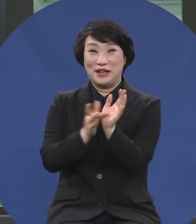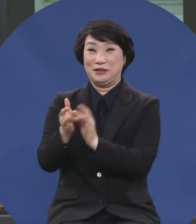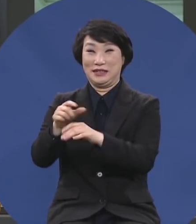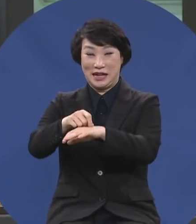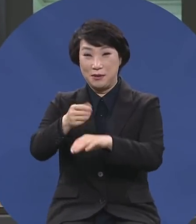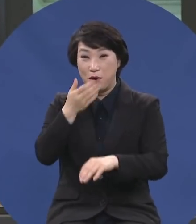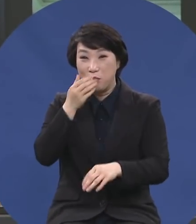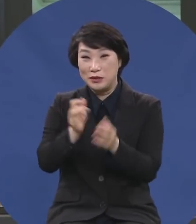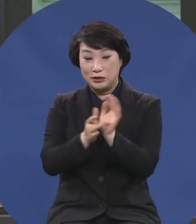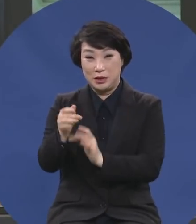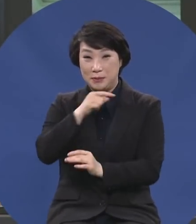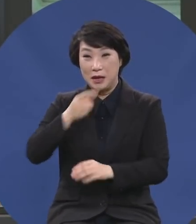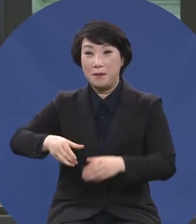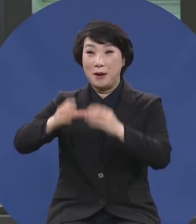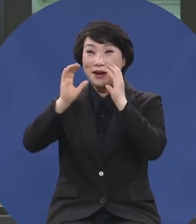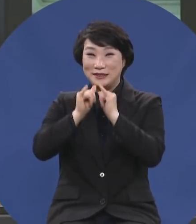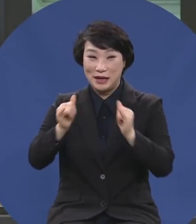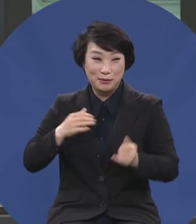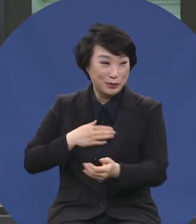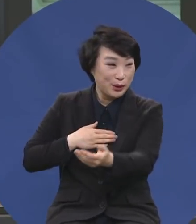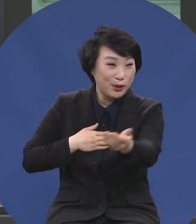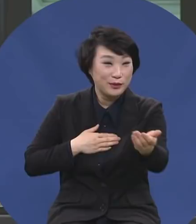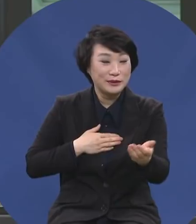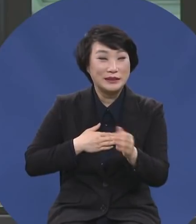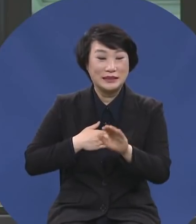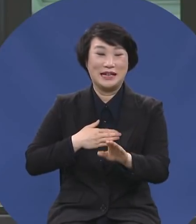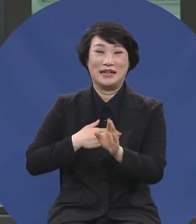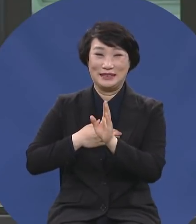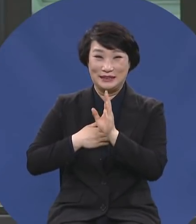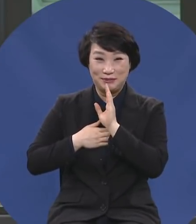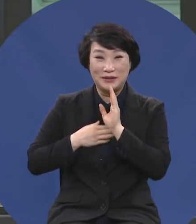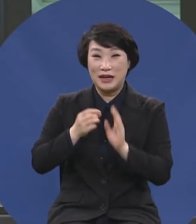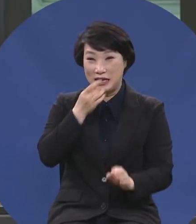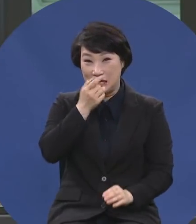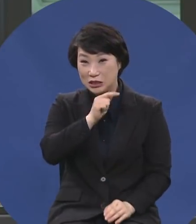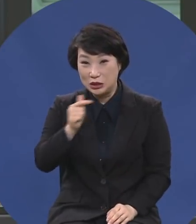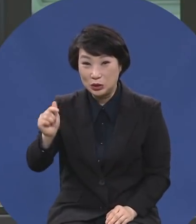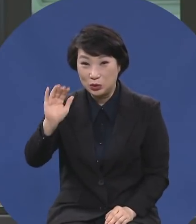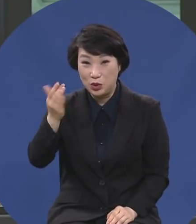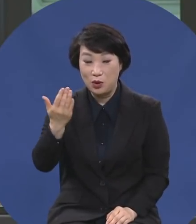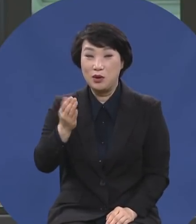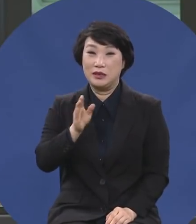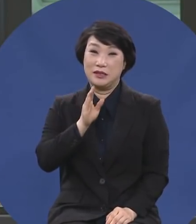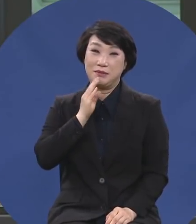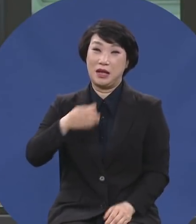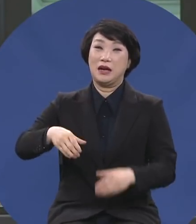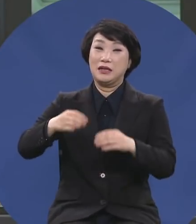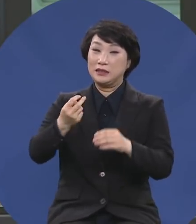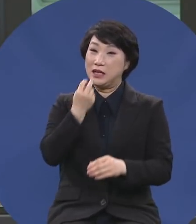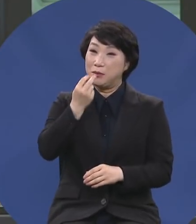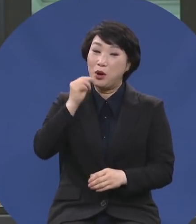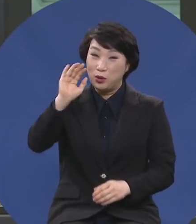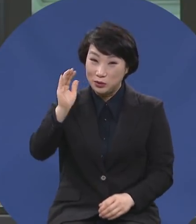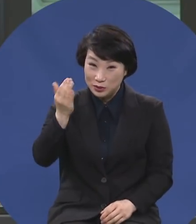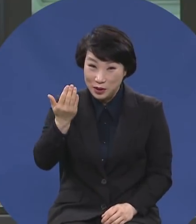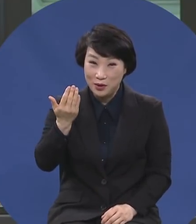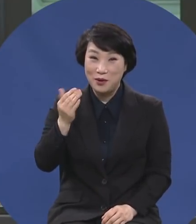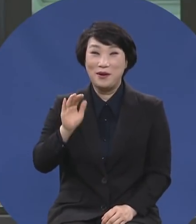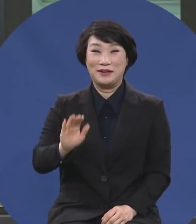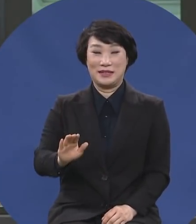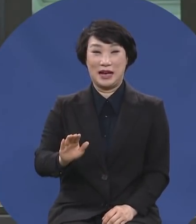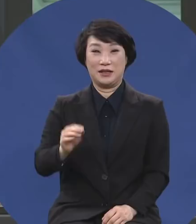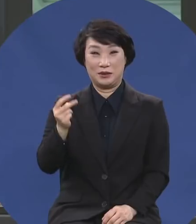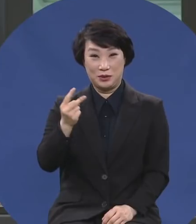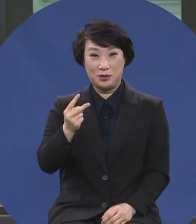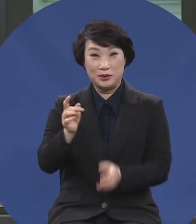먹고 그 피를 마시는 자는 참된 양식이 되고 참된 생명이 되며